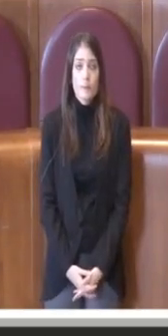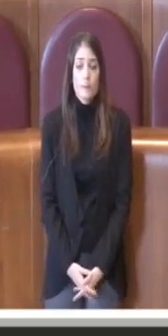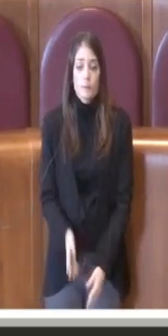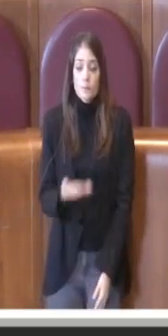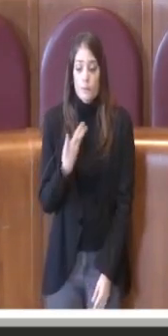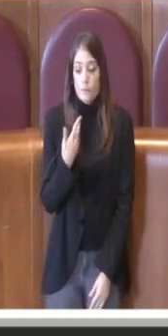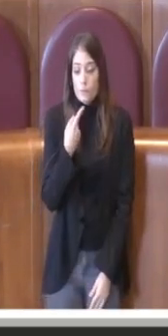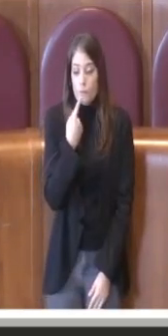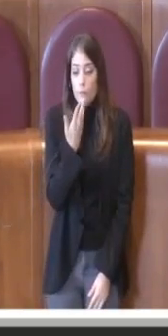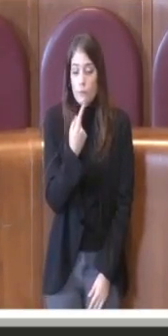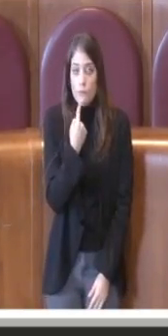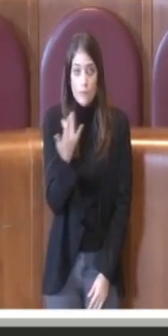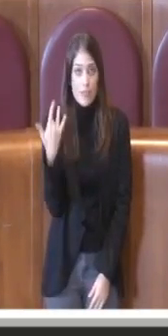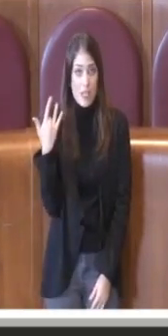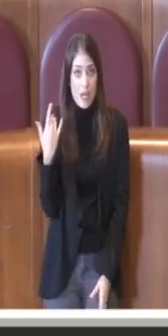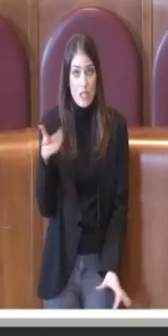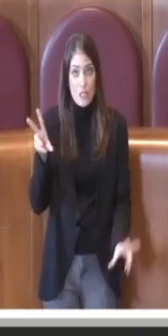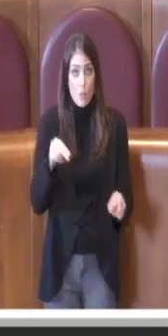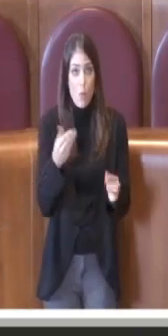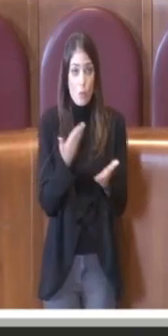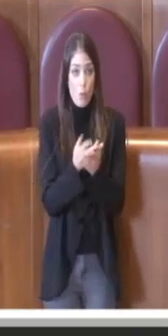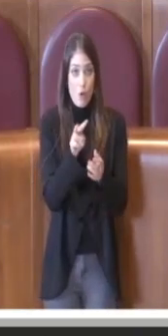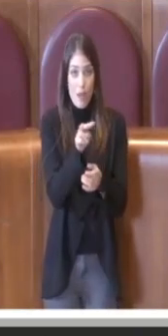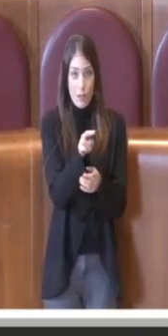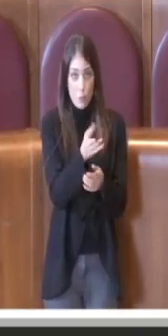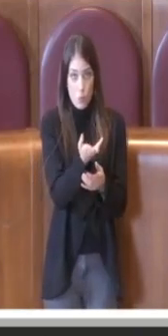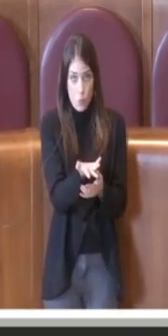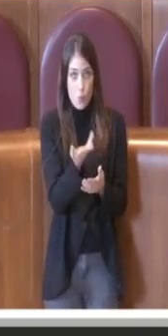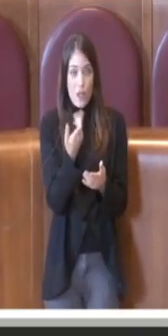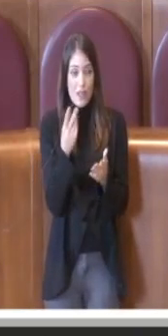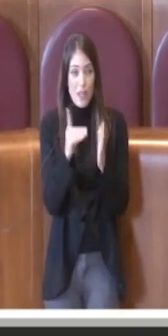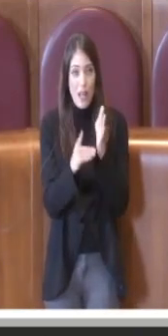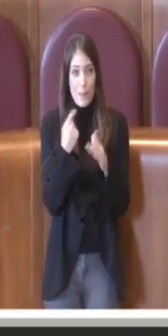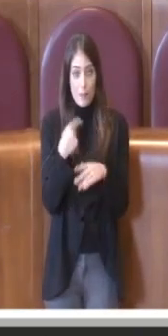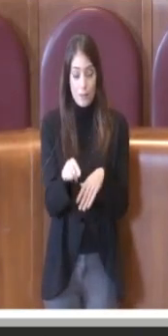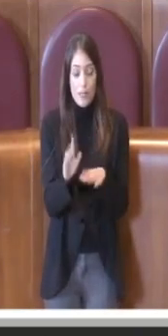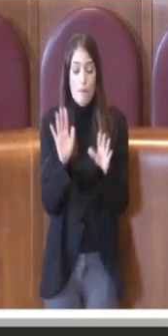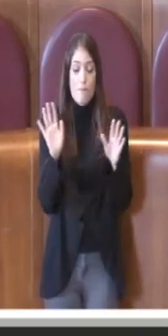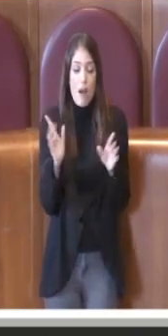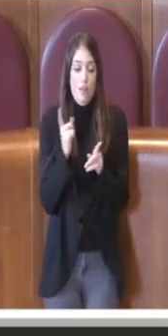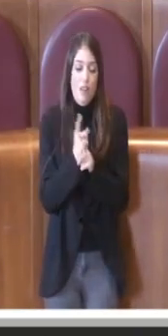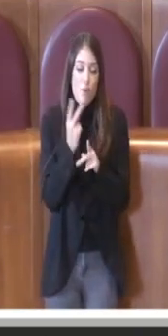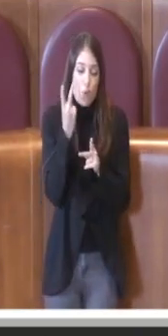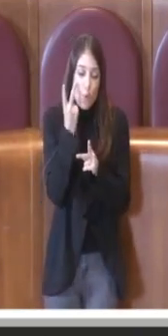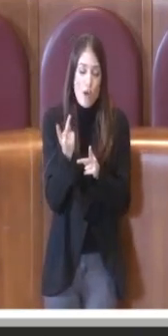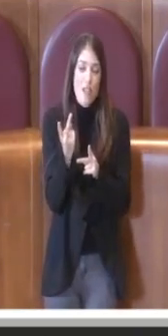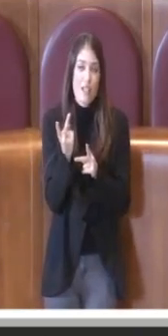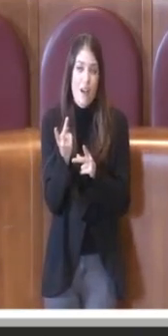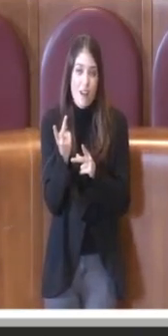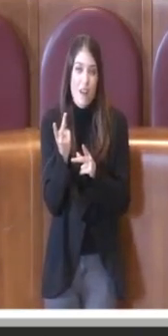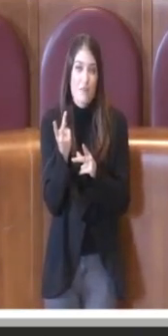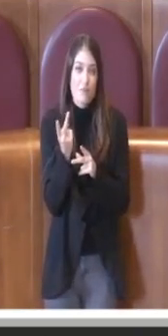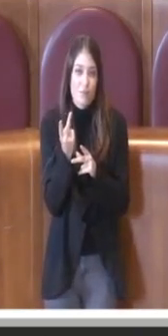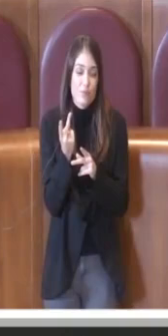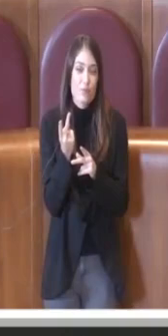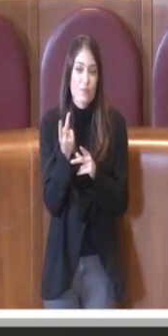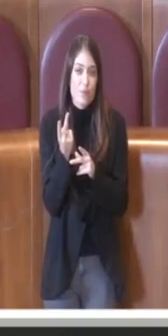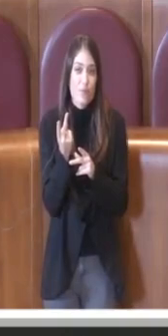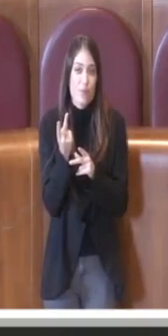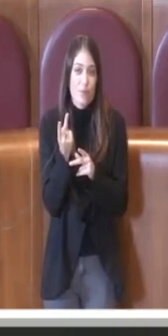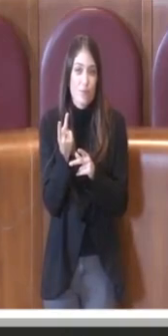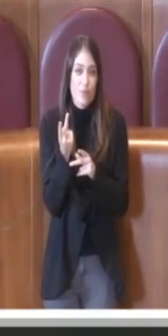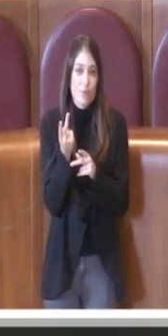ringrazio nuovamente i proponenti di questa delibera. Però l'invito a guardare con un